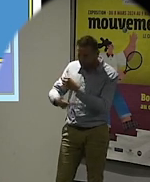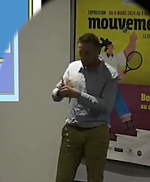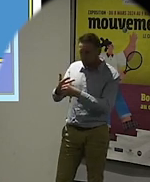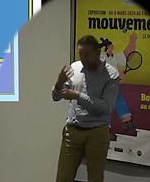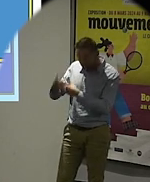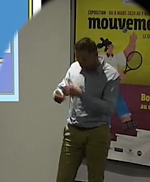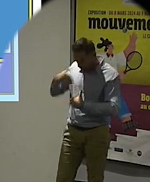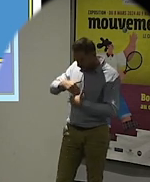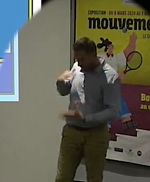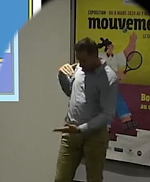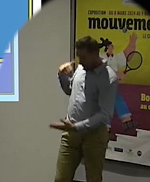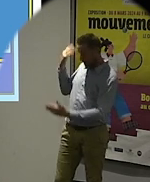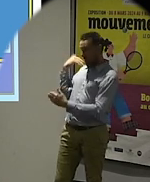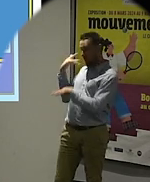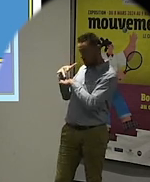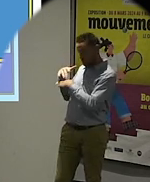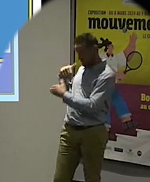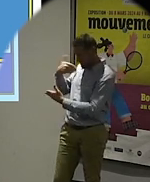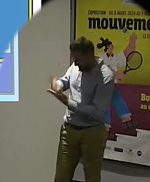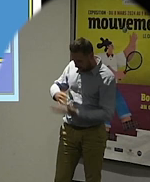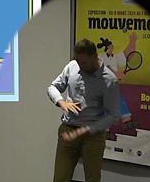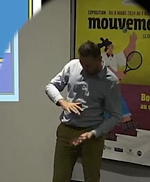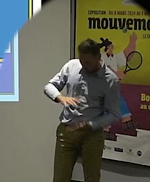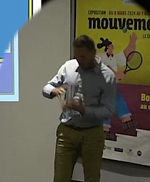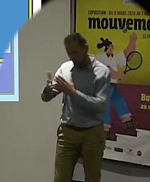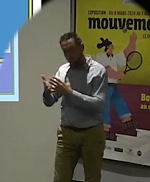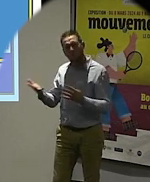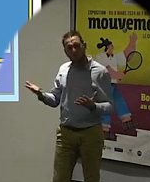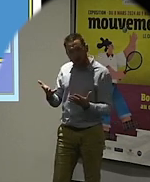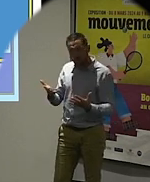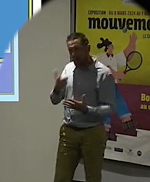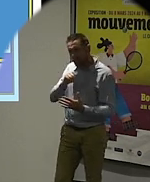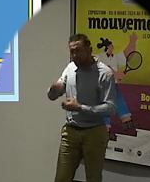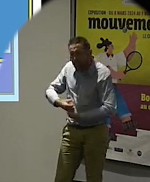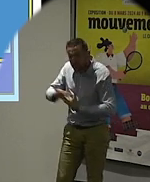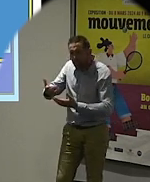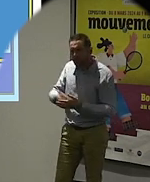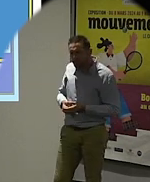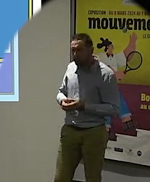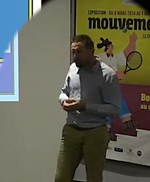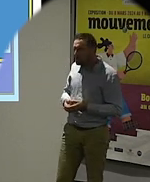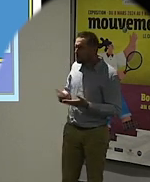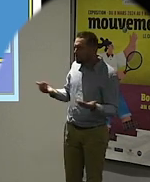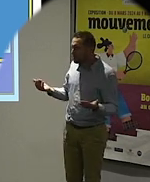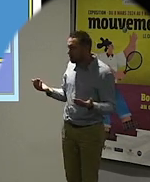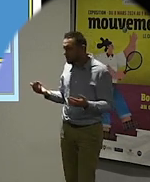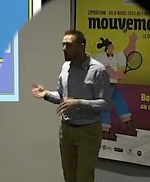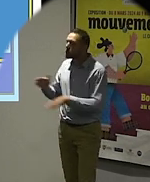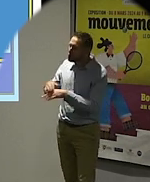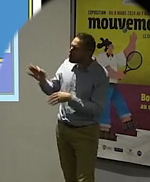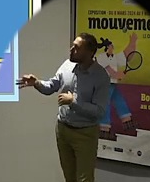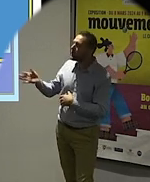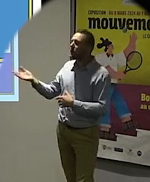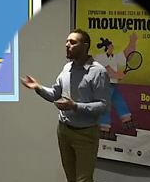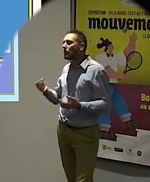Et pour lui, en fait, c'était pas forcément que des choses très visibles. On peut parler d'engagement bénévole au